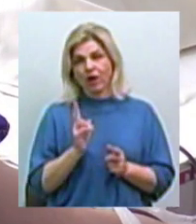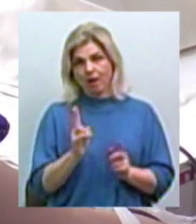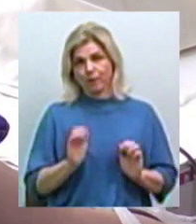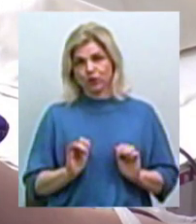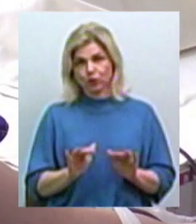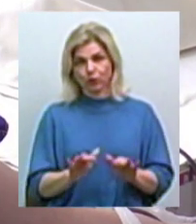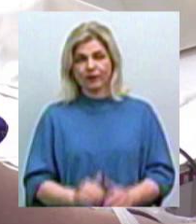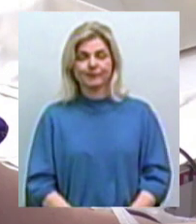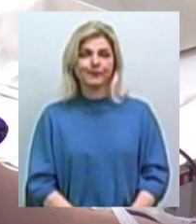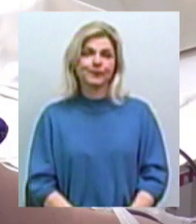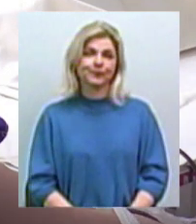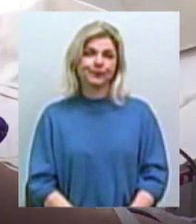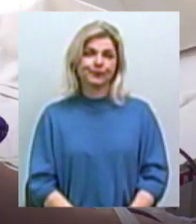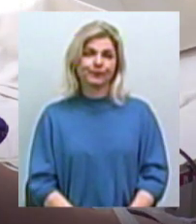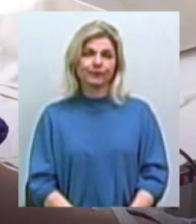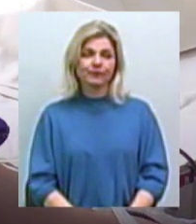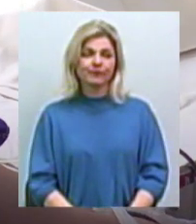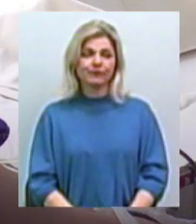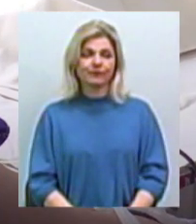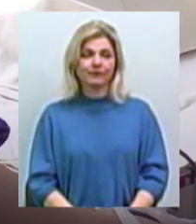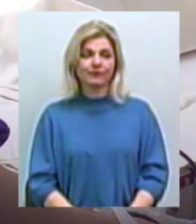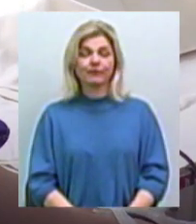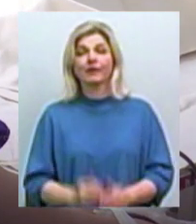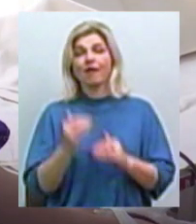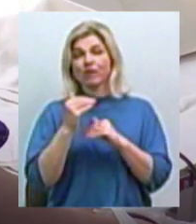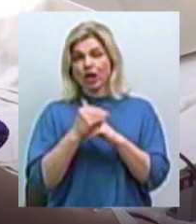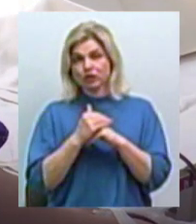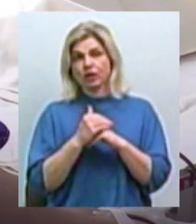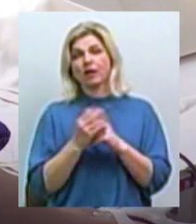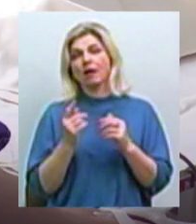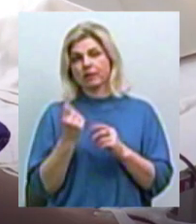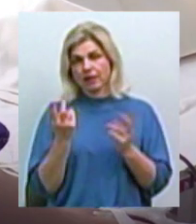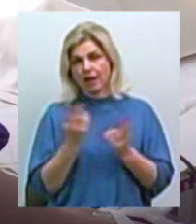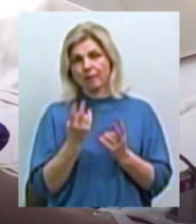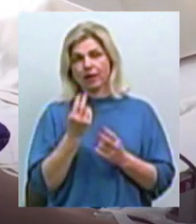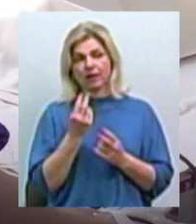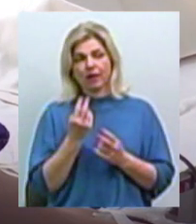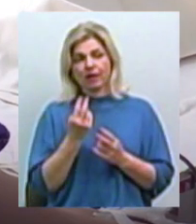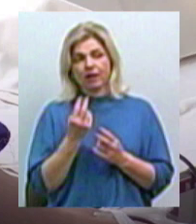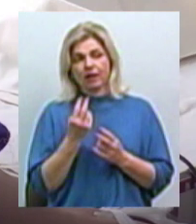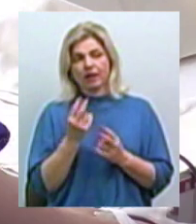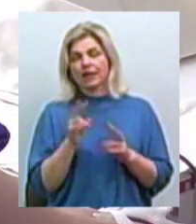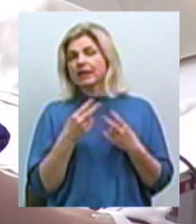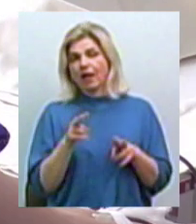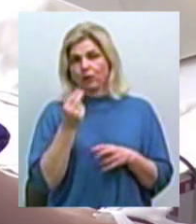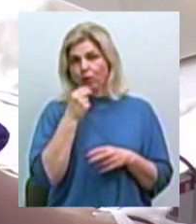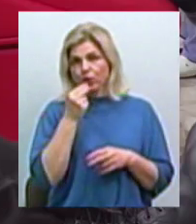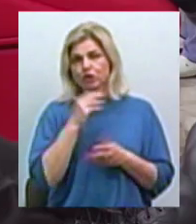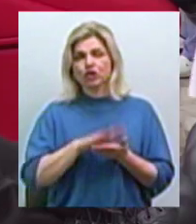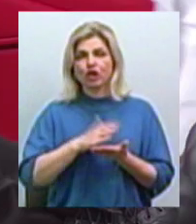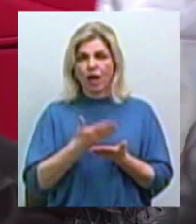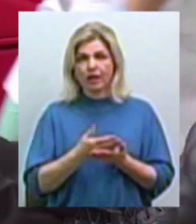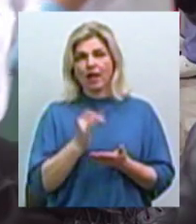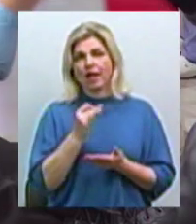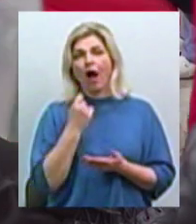процедури. Ну, по-перше, вечором не потрібно їсти смажене, жирне, вживати